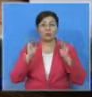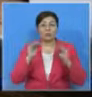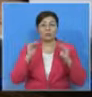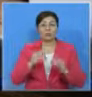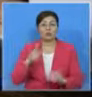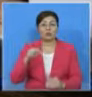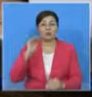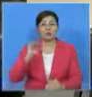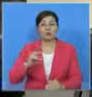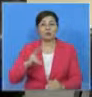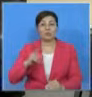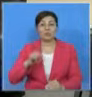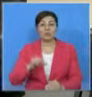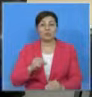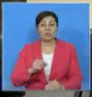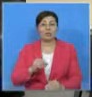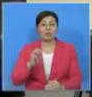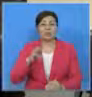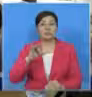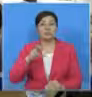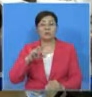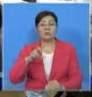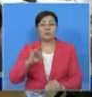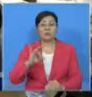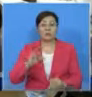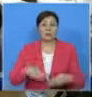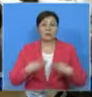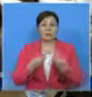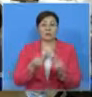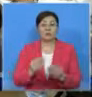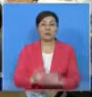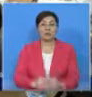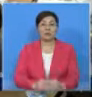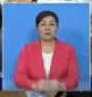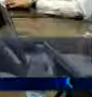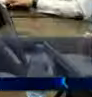мың теңгеден табыс етілді. Амангелді Атабайұлы, Аманжол Айтмағанбетов, Ақтөбе телеарнасы.